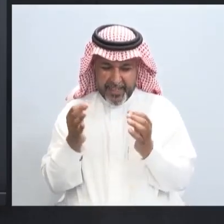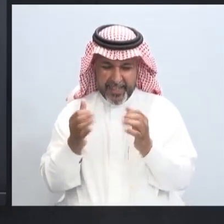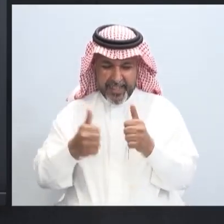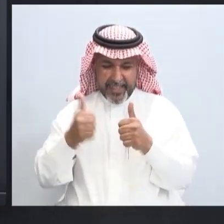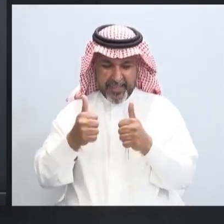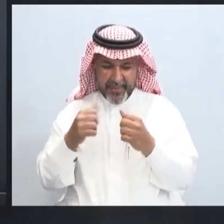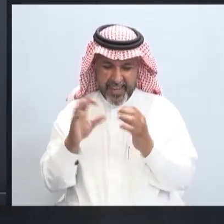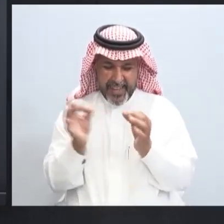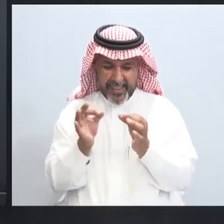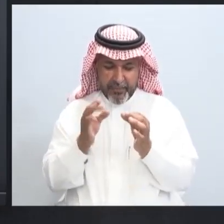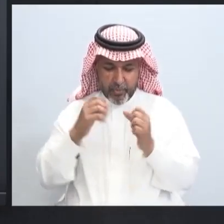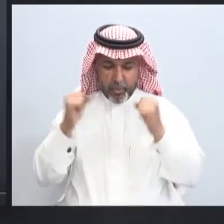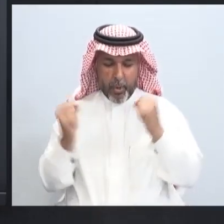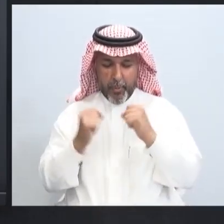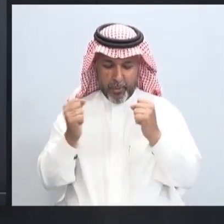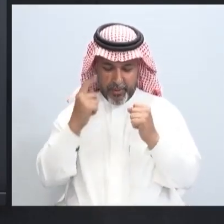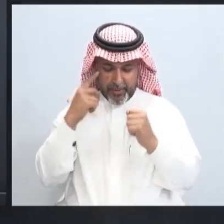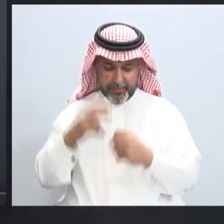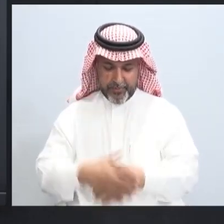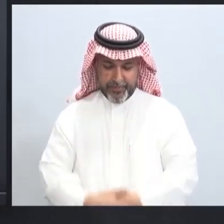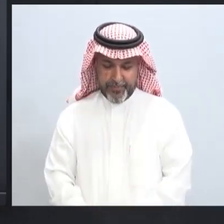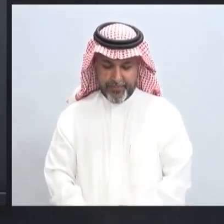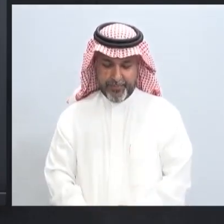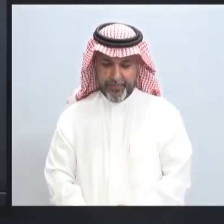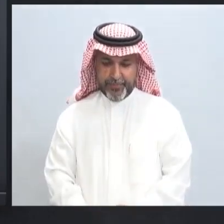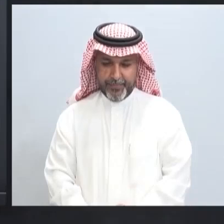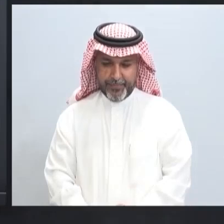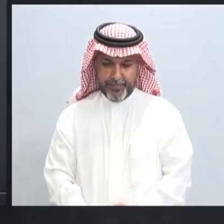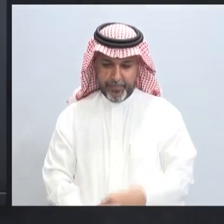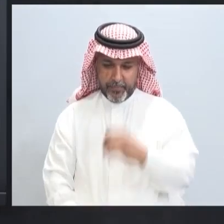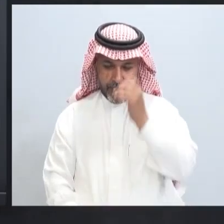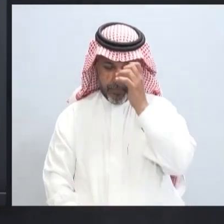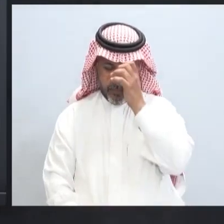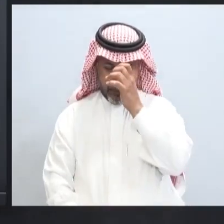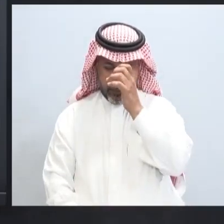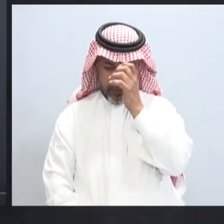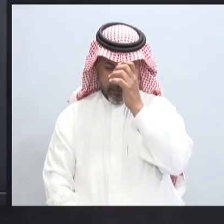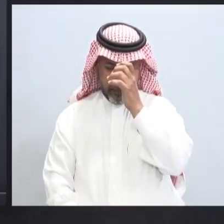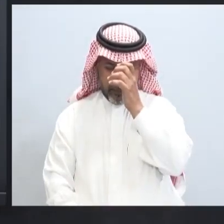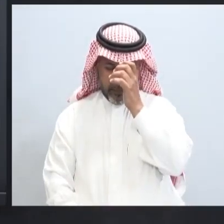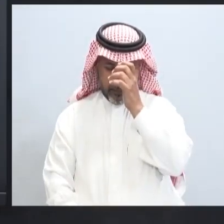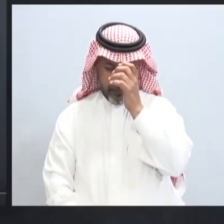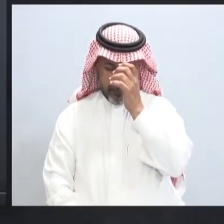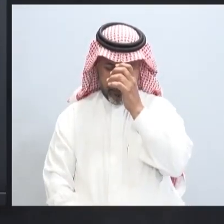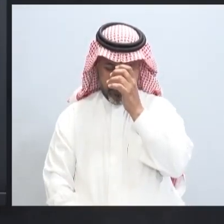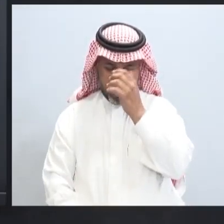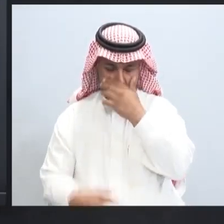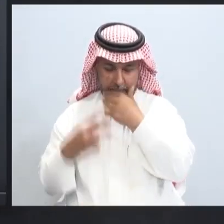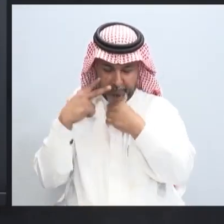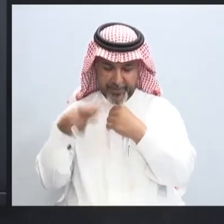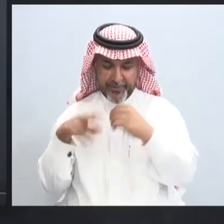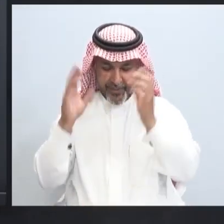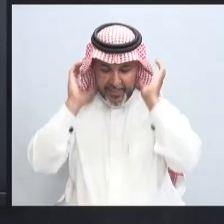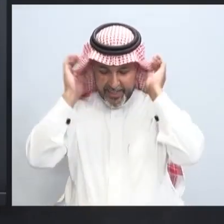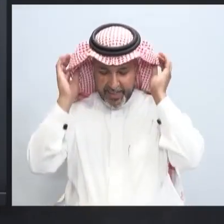لكن بطبيعه الحال يعني لا يمكننا مثلا احنا درسين ثلاثه ناخذ والله عدد من الايام في شرحها نجي نضغطها في يعني في